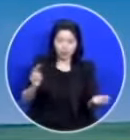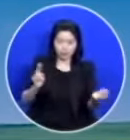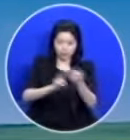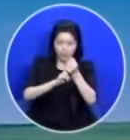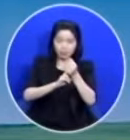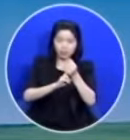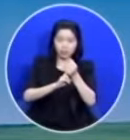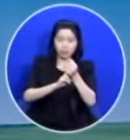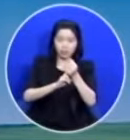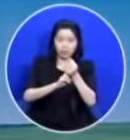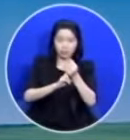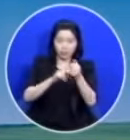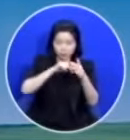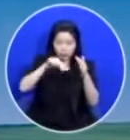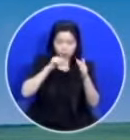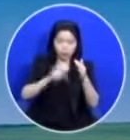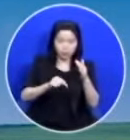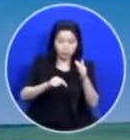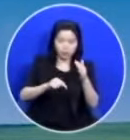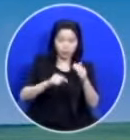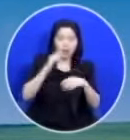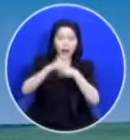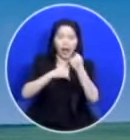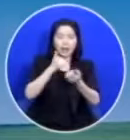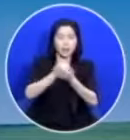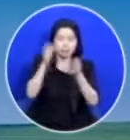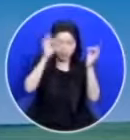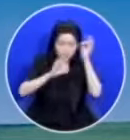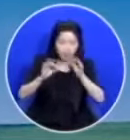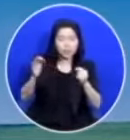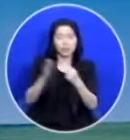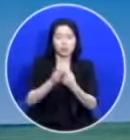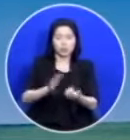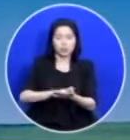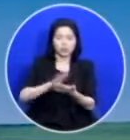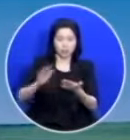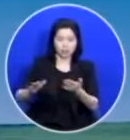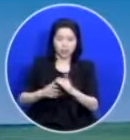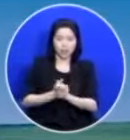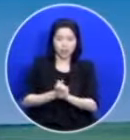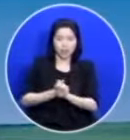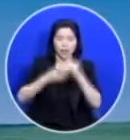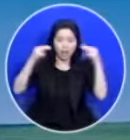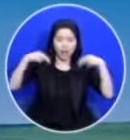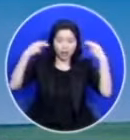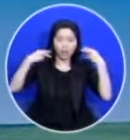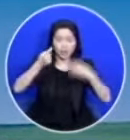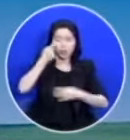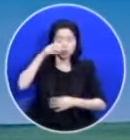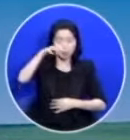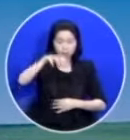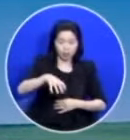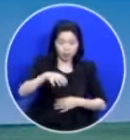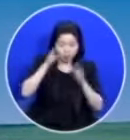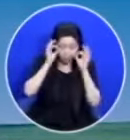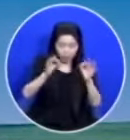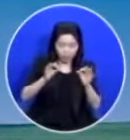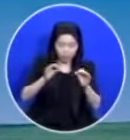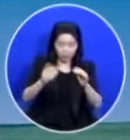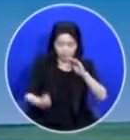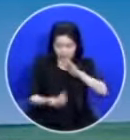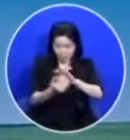기적을 속에서 하나님을 찾기 때문이라는 거예요 엘리야는 눈앞에 보이는 전능하신 하나님의